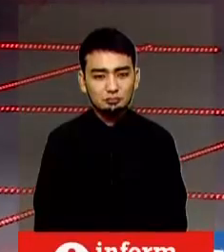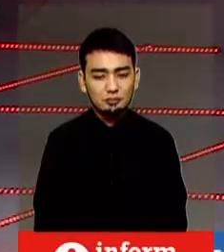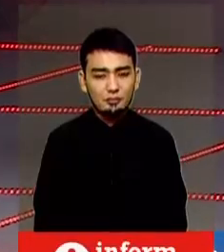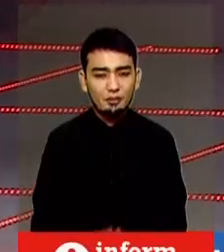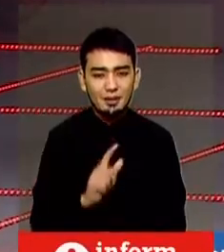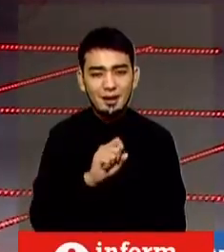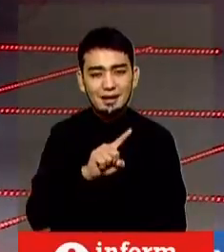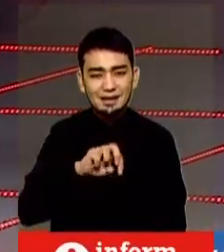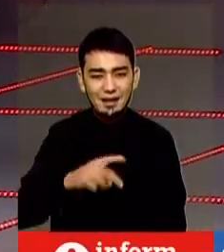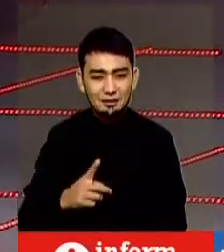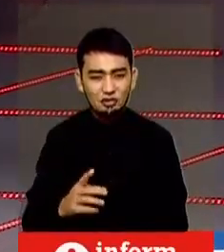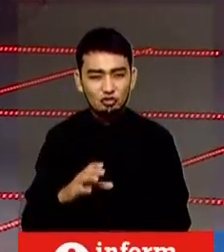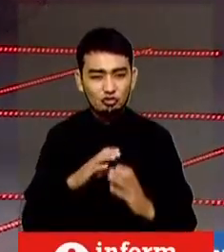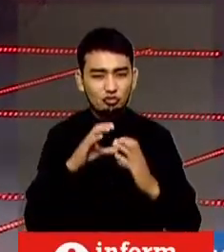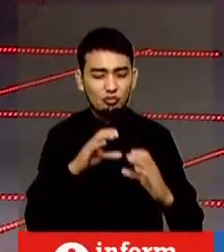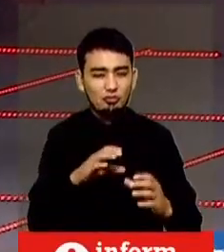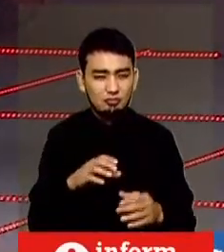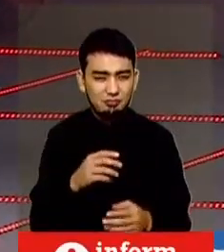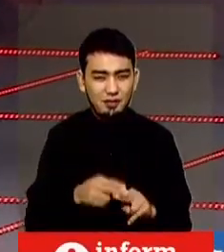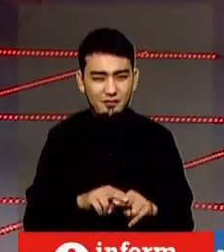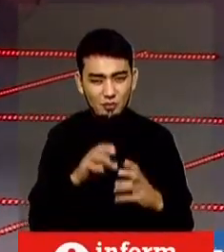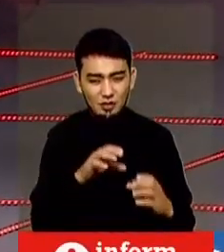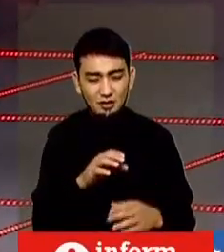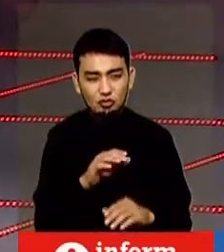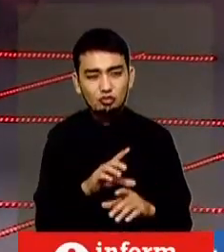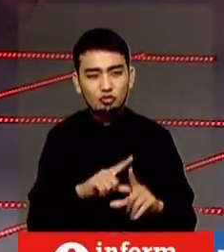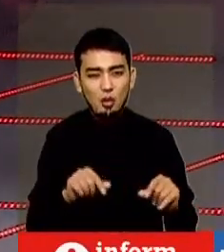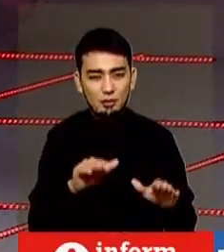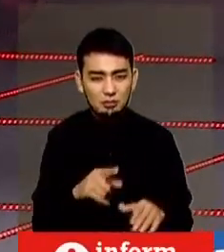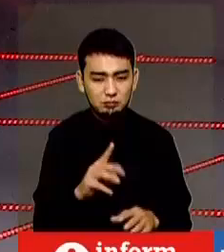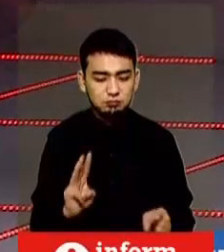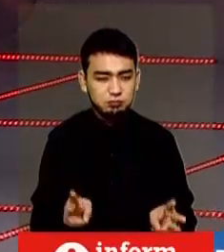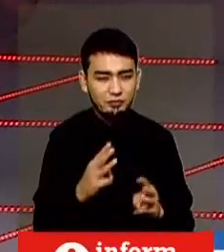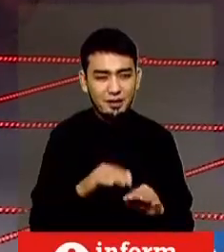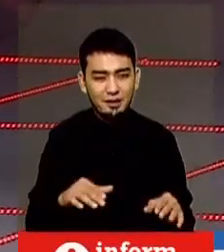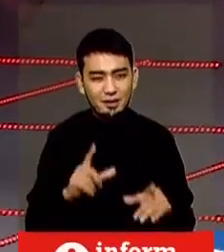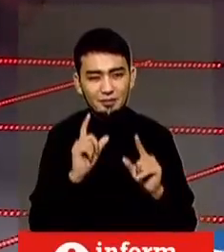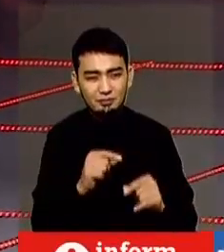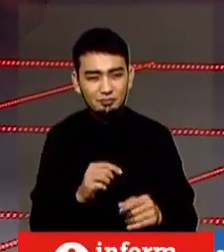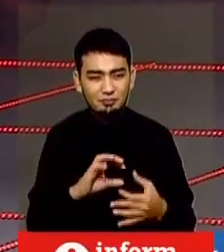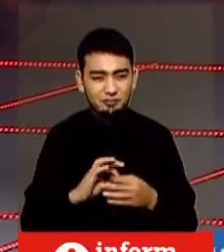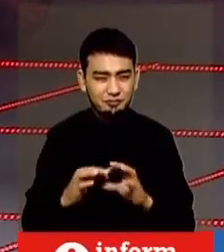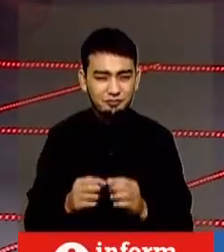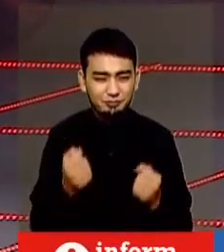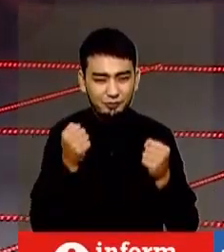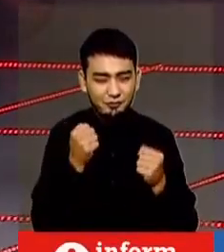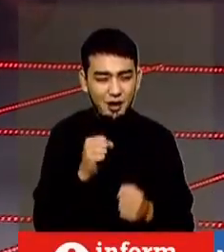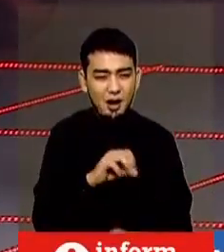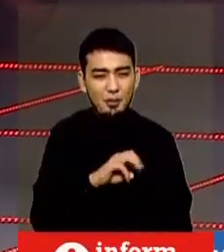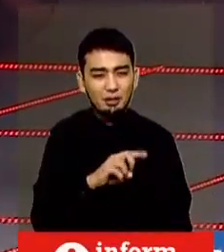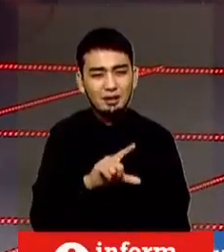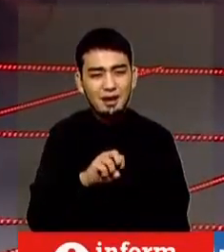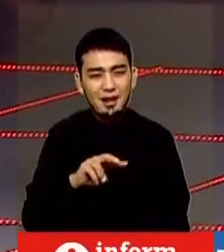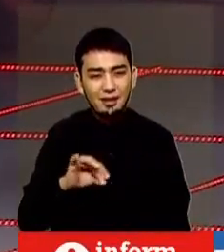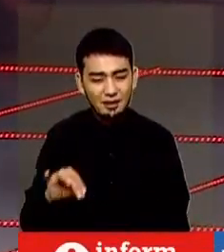«Газель» со школьниками загорелась на трассе в Костанайской области. Дети ехали на Олимпиаду в село Амангельде. К счастью, никто из детей и